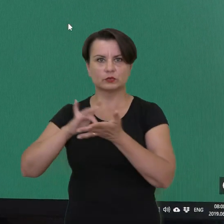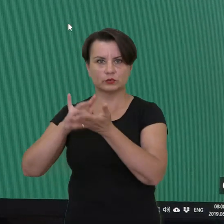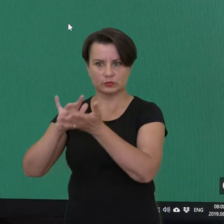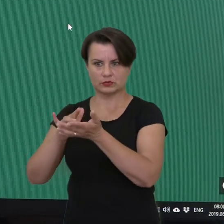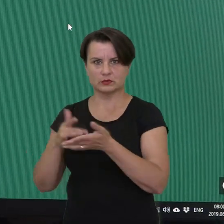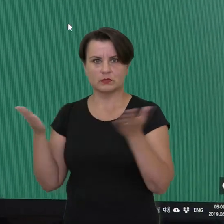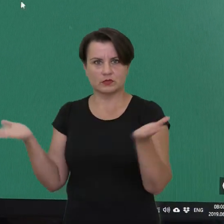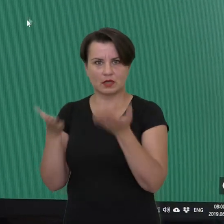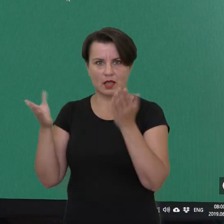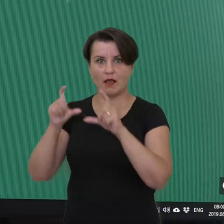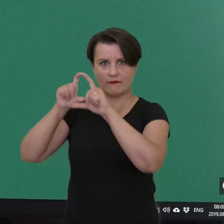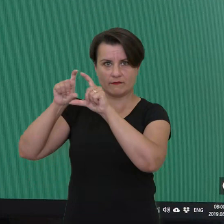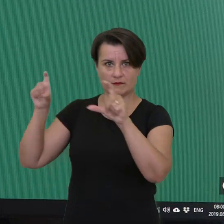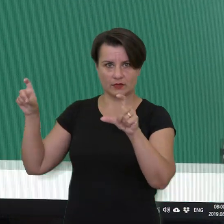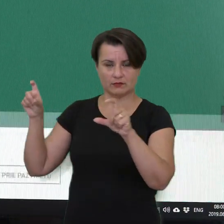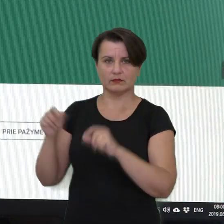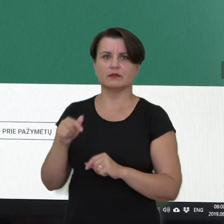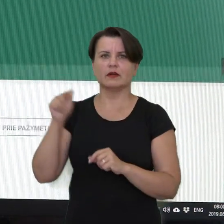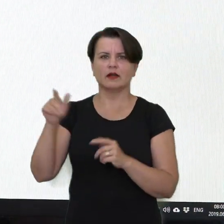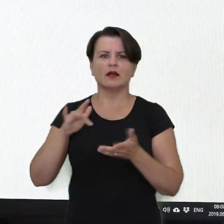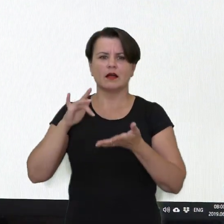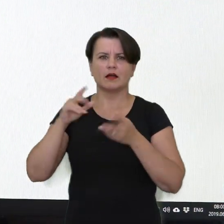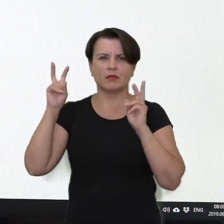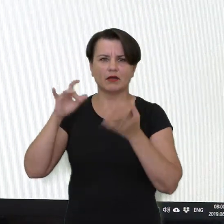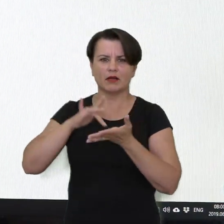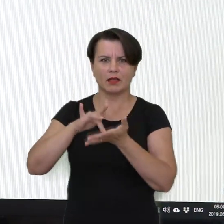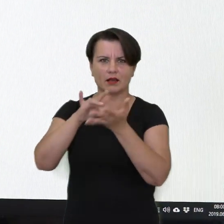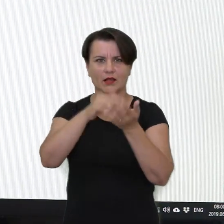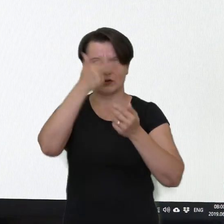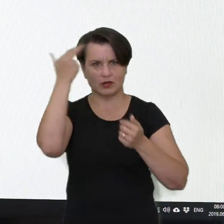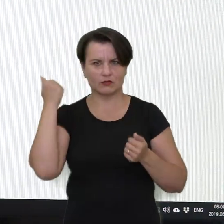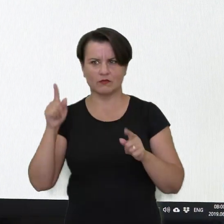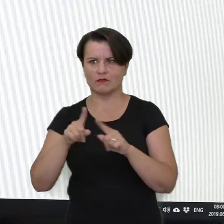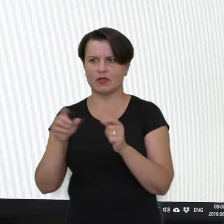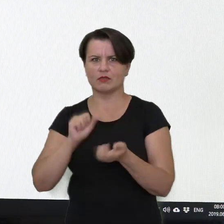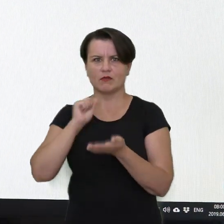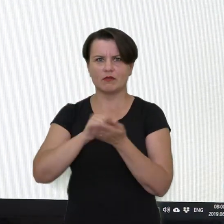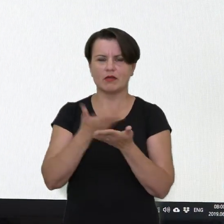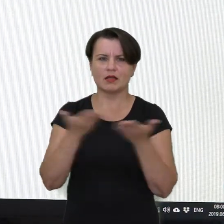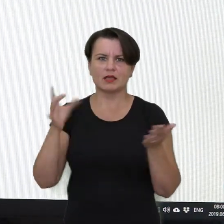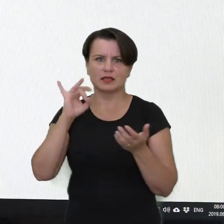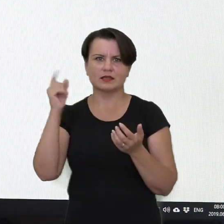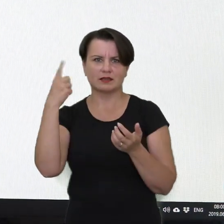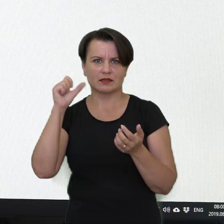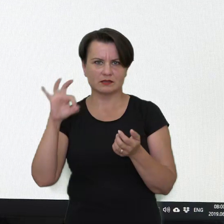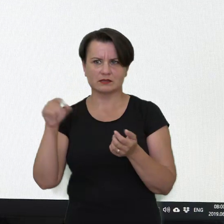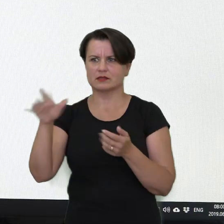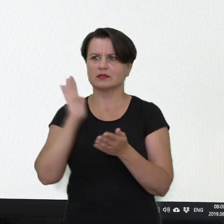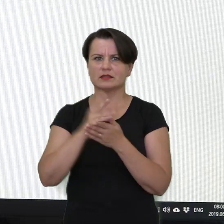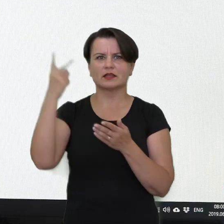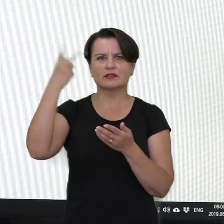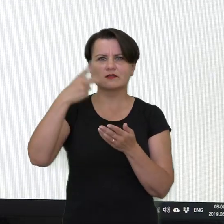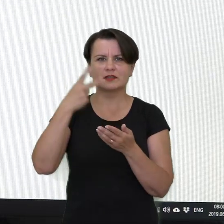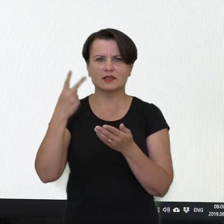Nacionalinė turizmo skatinimo agentūra Keliauk Lietuvoje išleido Lietuvos gastroliavimo gidą. Stilizuota žemėlapį su